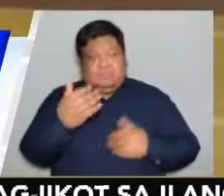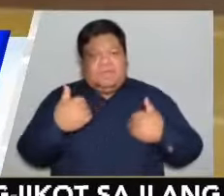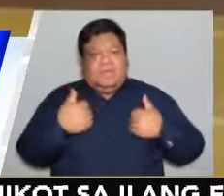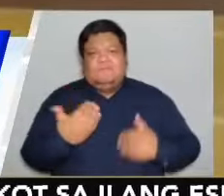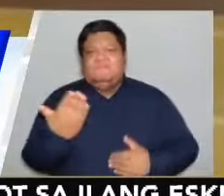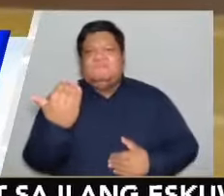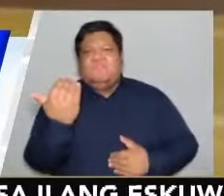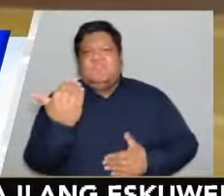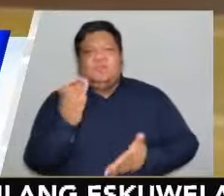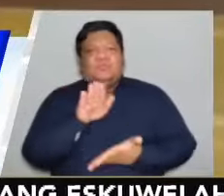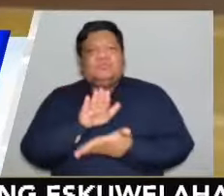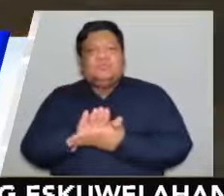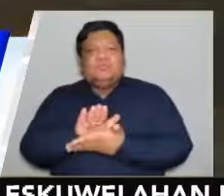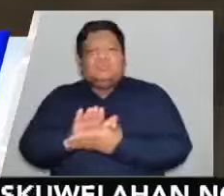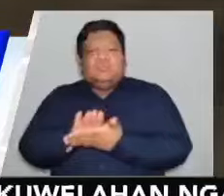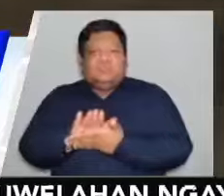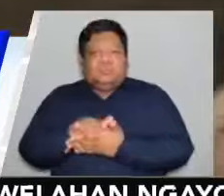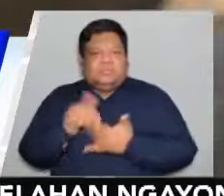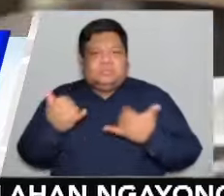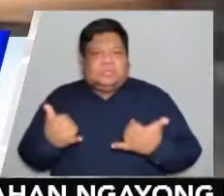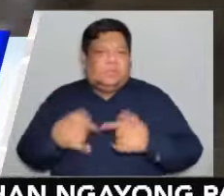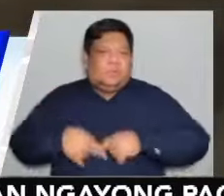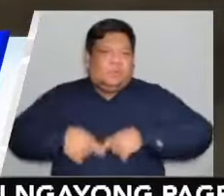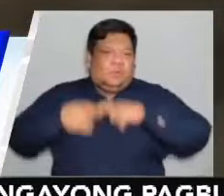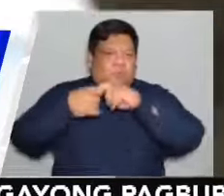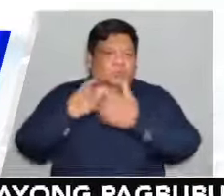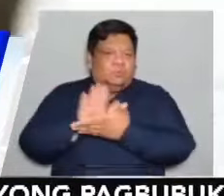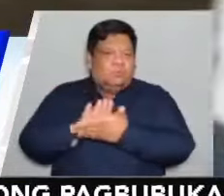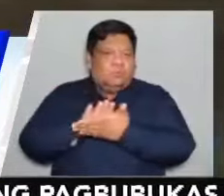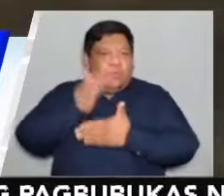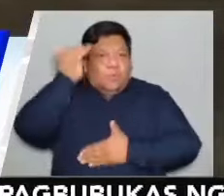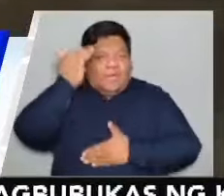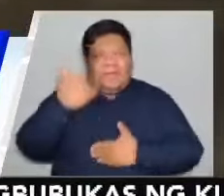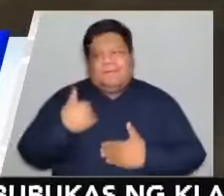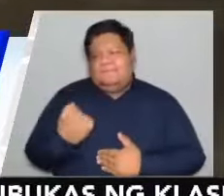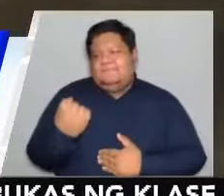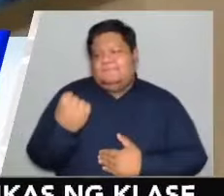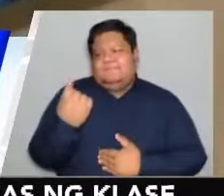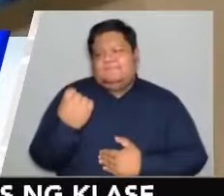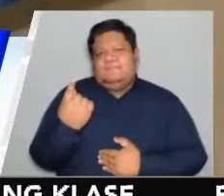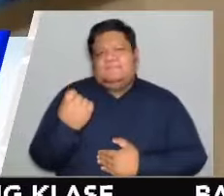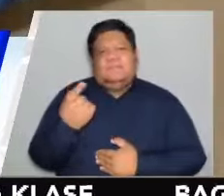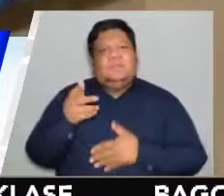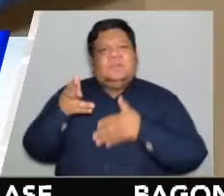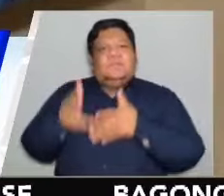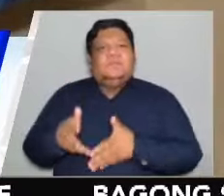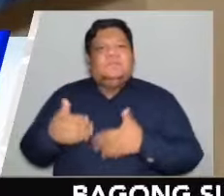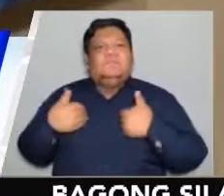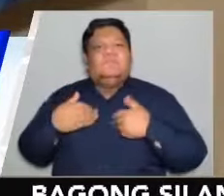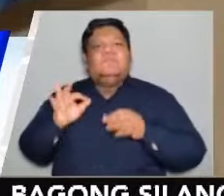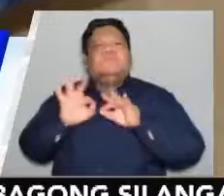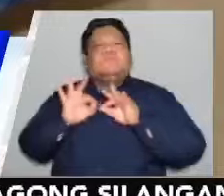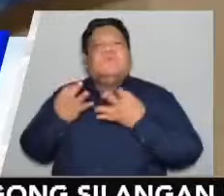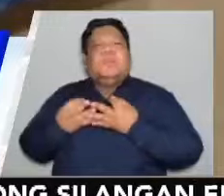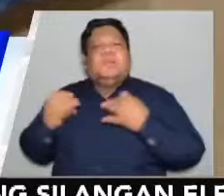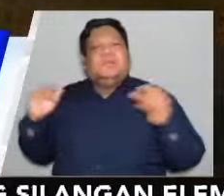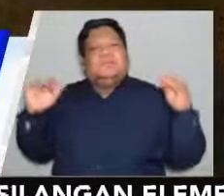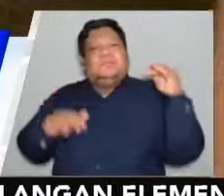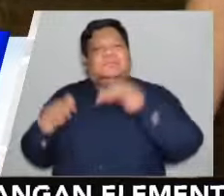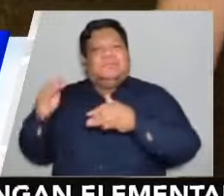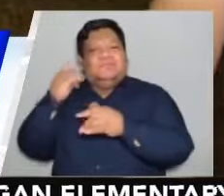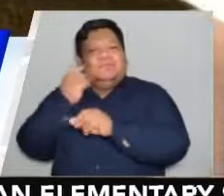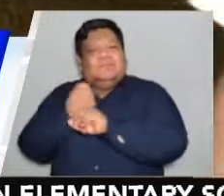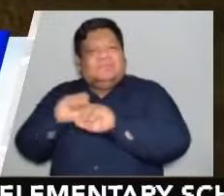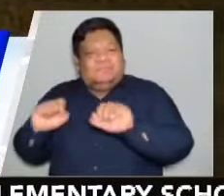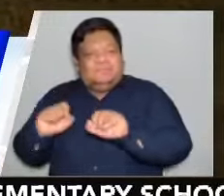Center nitong mga nagdaang araw kaya sa August 1 pa sila makakapagsimula ng klase apat naman ang naapektuhan ng pagbaha kaya sa August